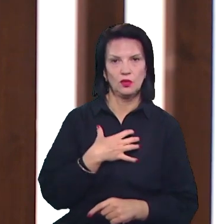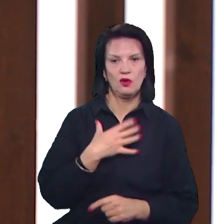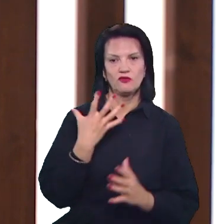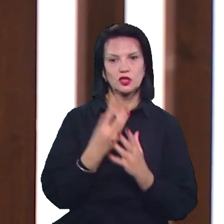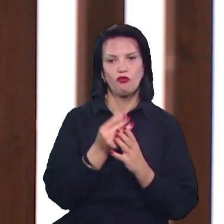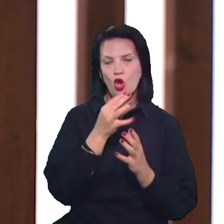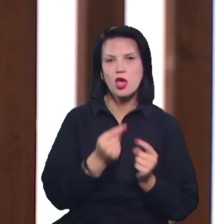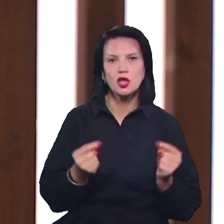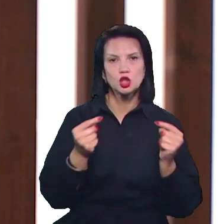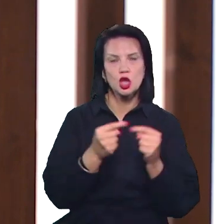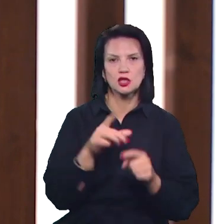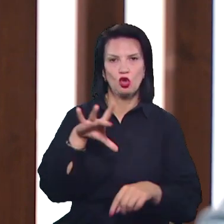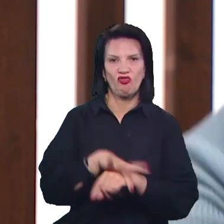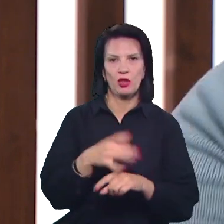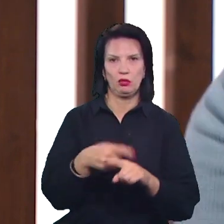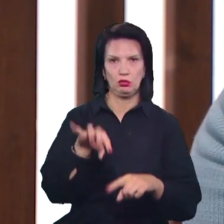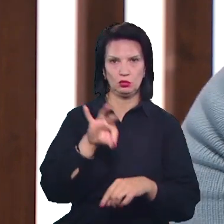своєчасно виявити це захворювання.